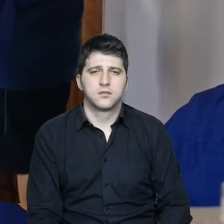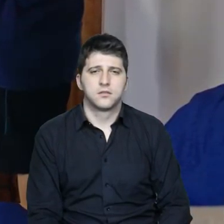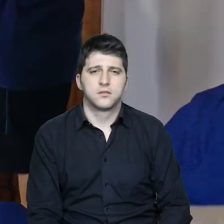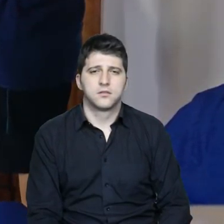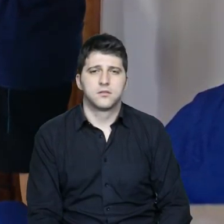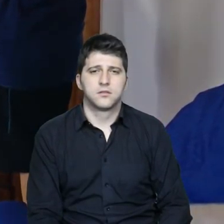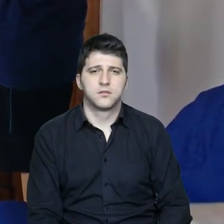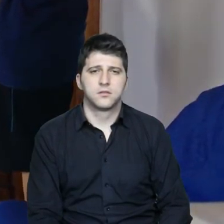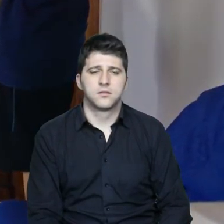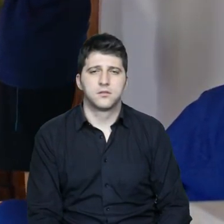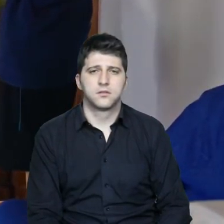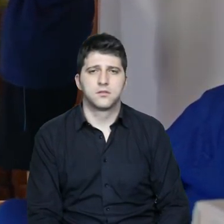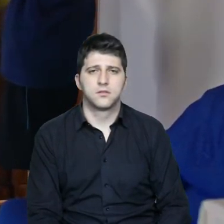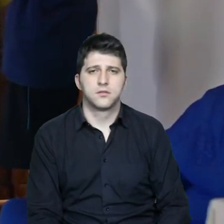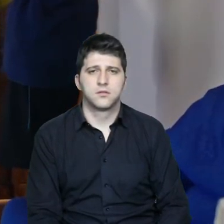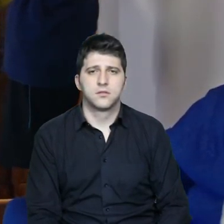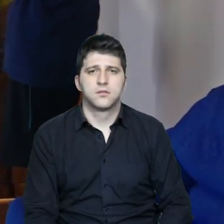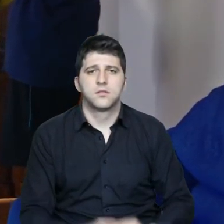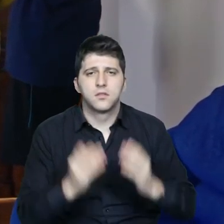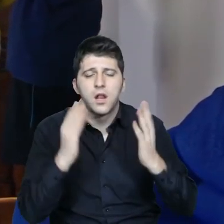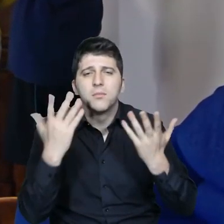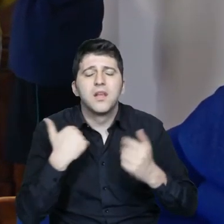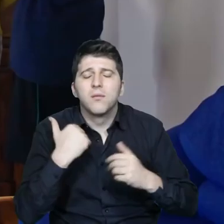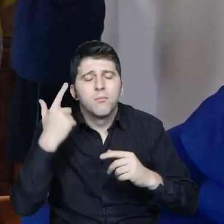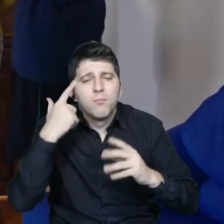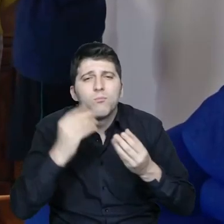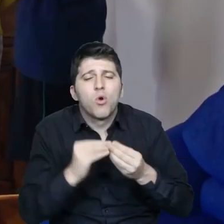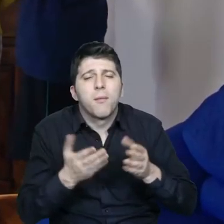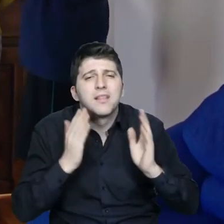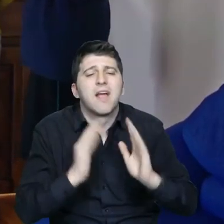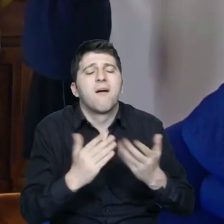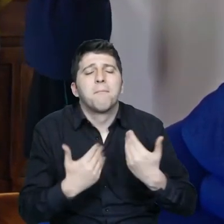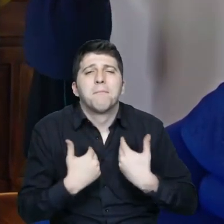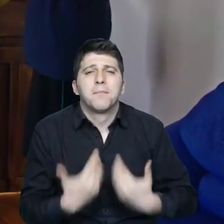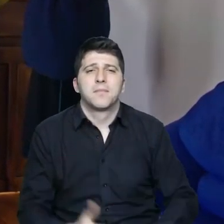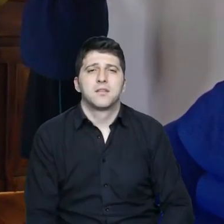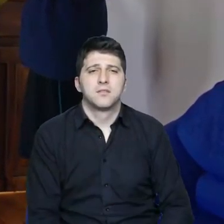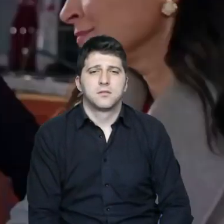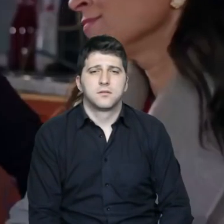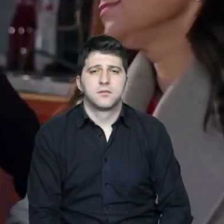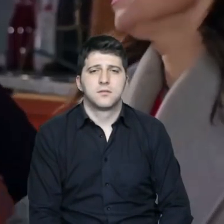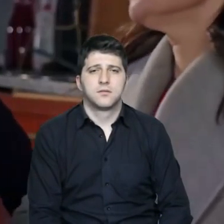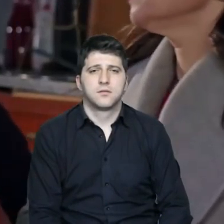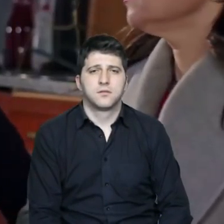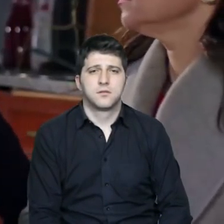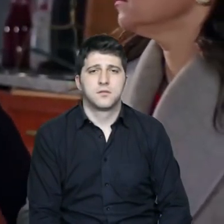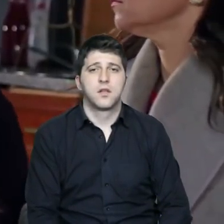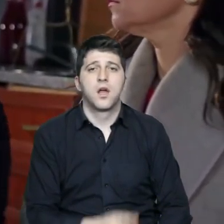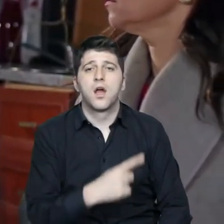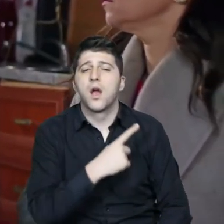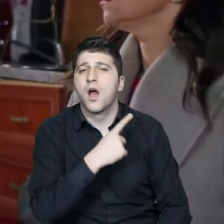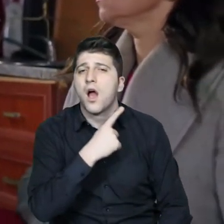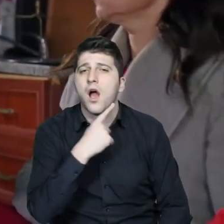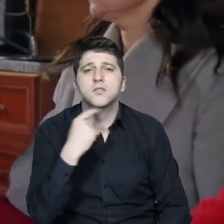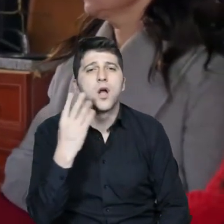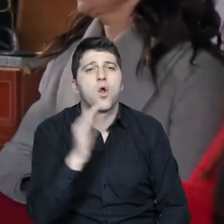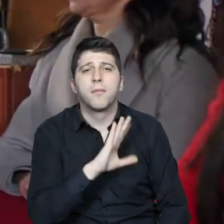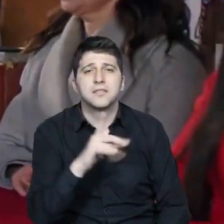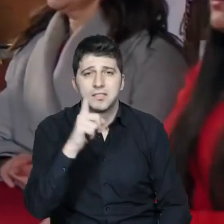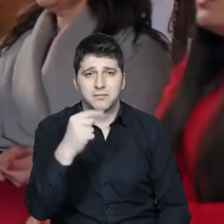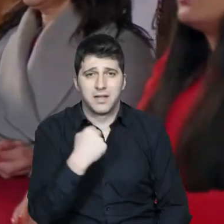yana salladı. Allah'ım niye bizim başımıza geliyor bunlar? Kahvehane. Asla olmaz. Ya siz